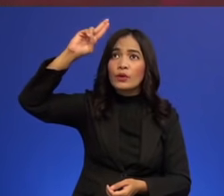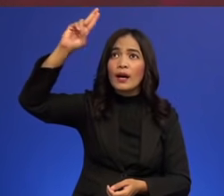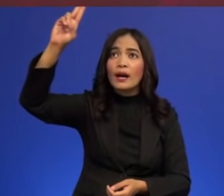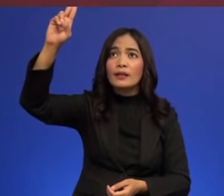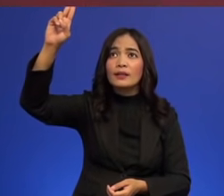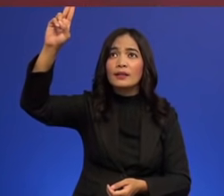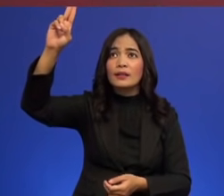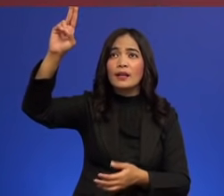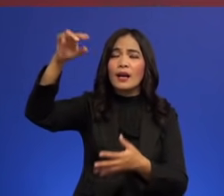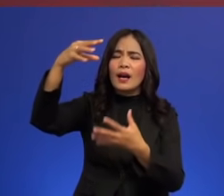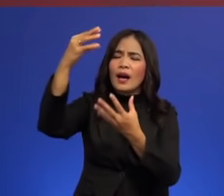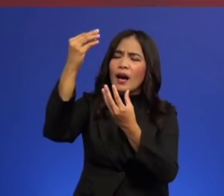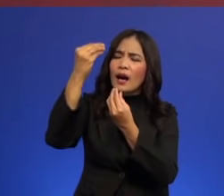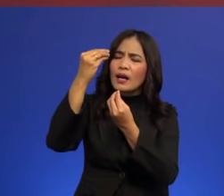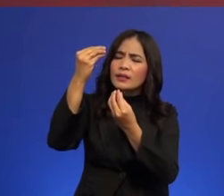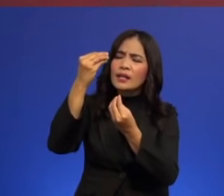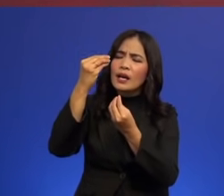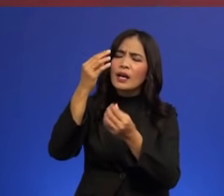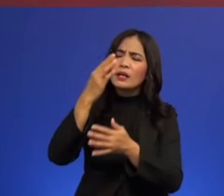Tuhan